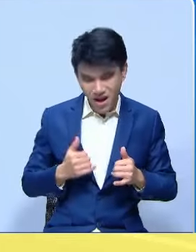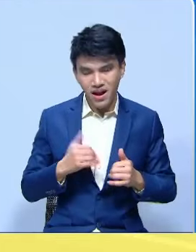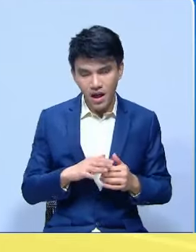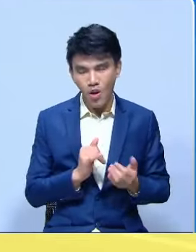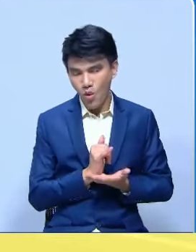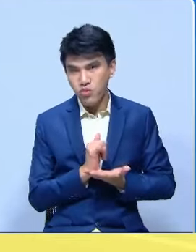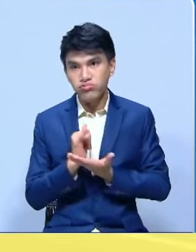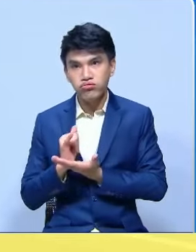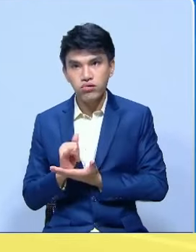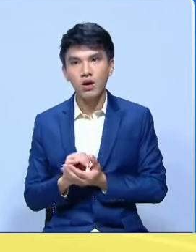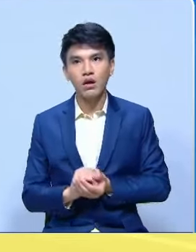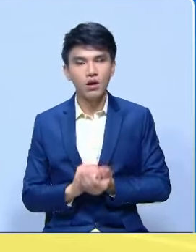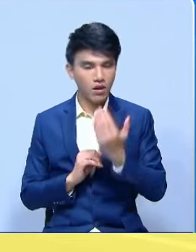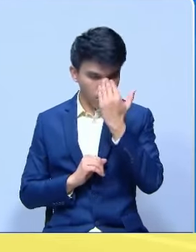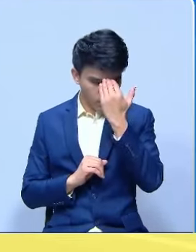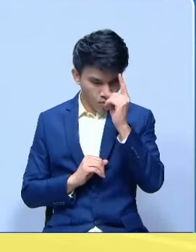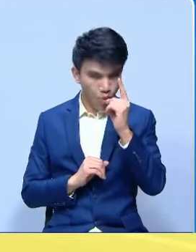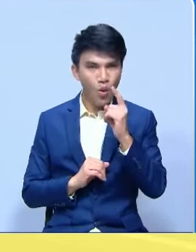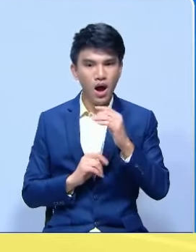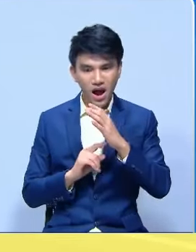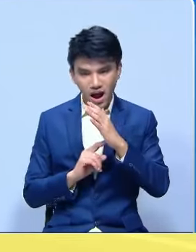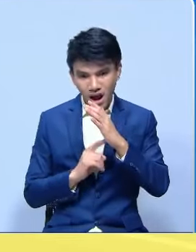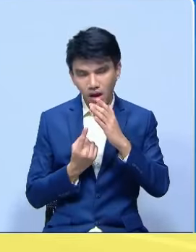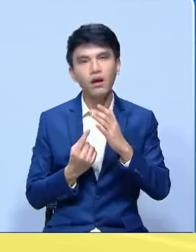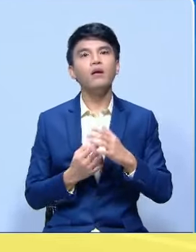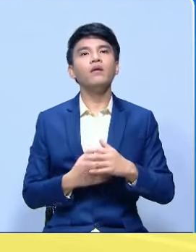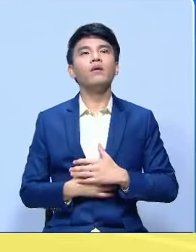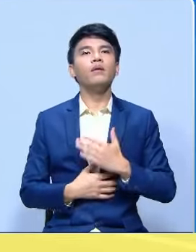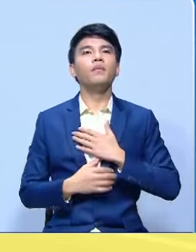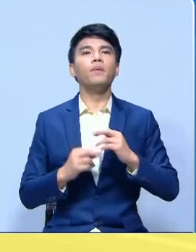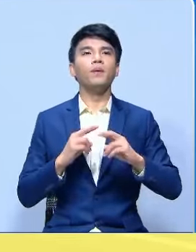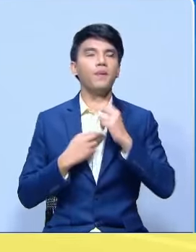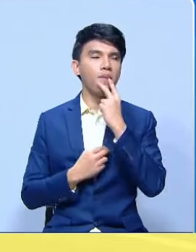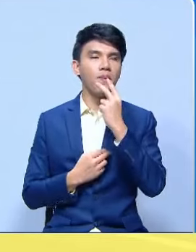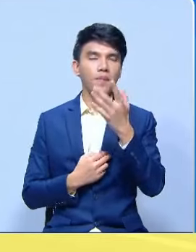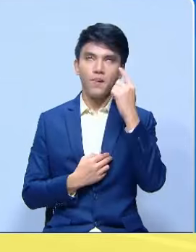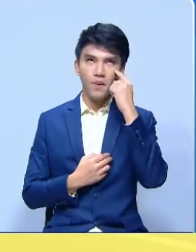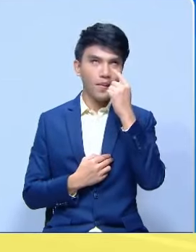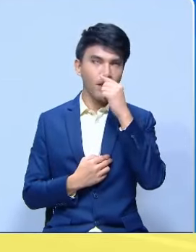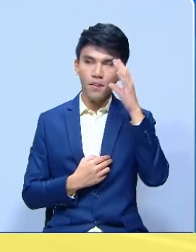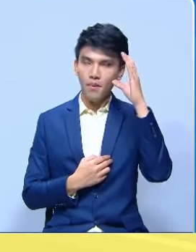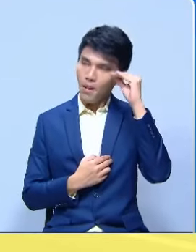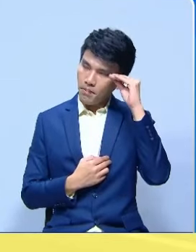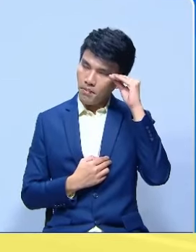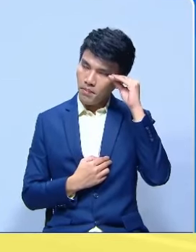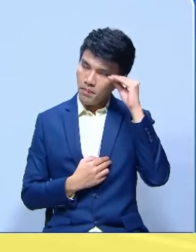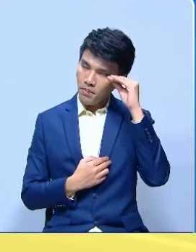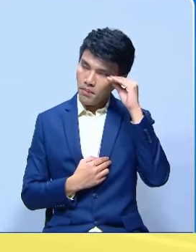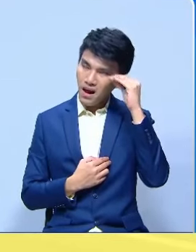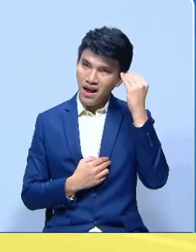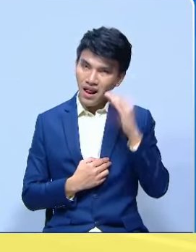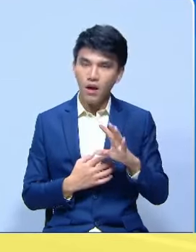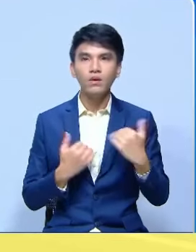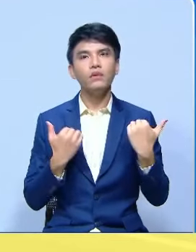เพราะว่าตอนช่วงที่ผมโดนชนแรกผมไม่เห็นอะไรแล้วพี่ตาผมดับไปสองข้างแล้วแล้วเนี้ยออกม